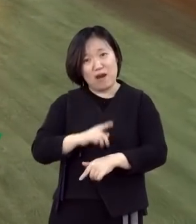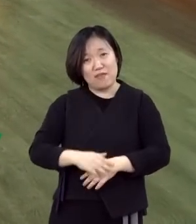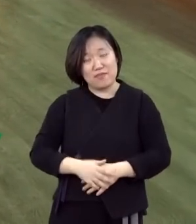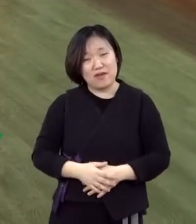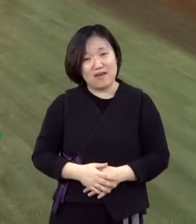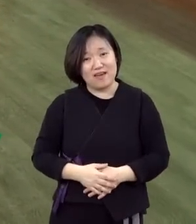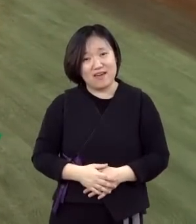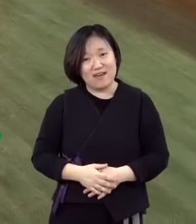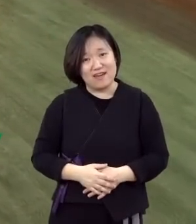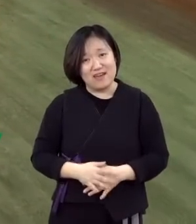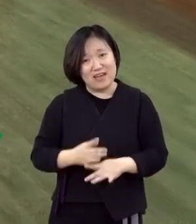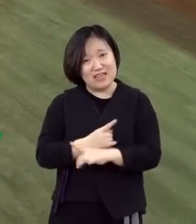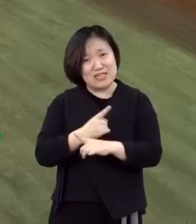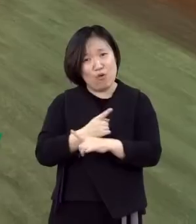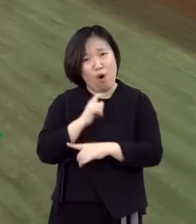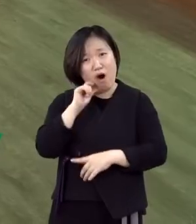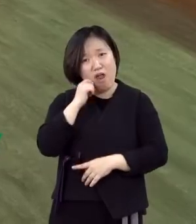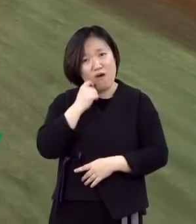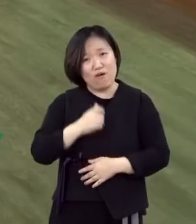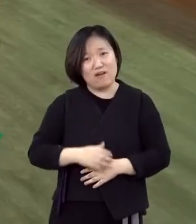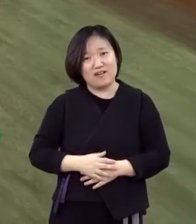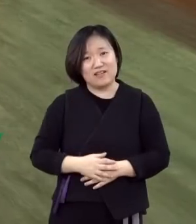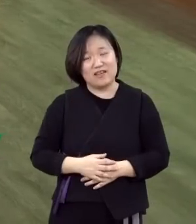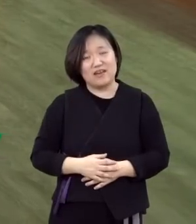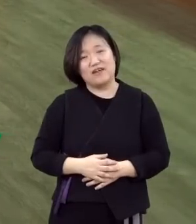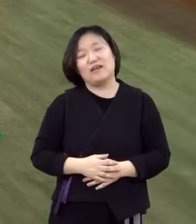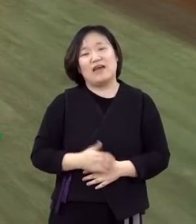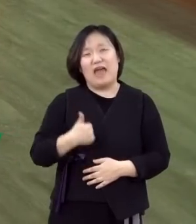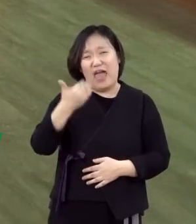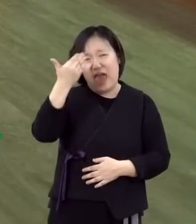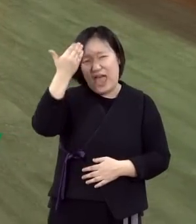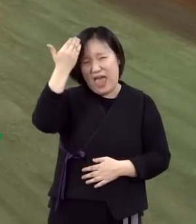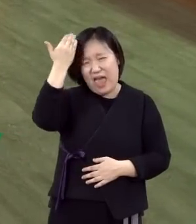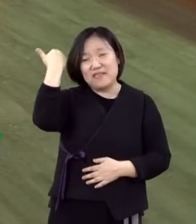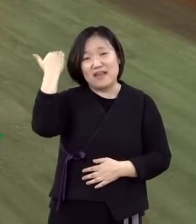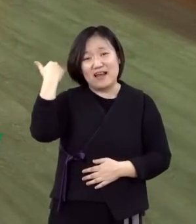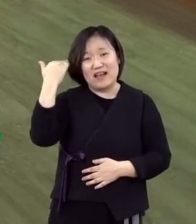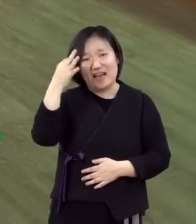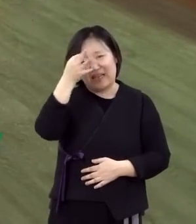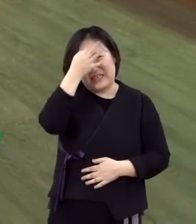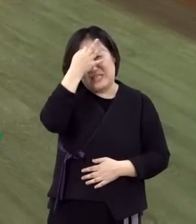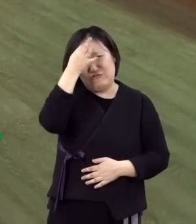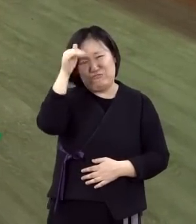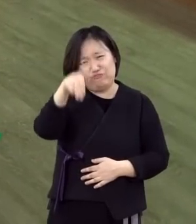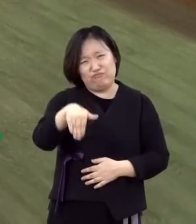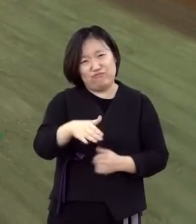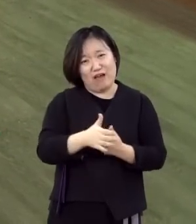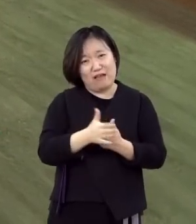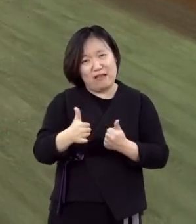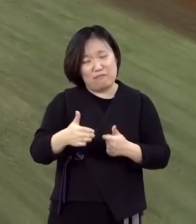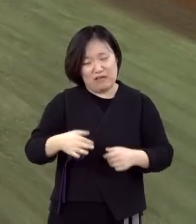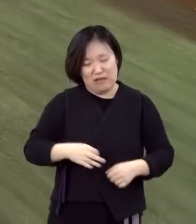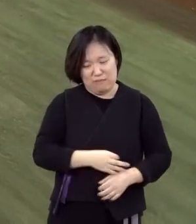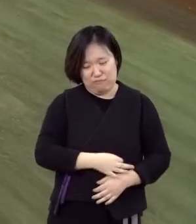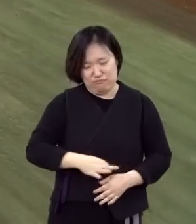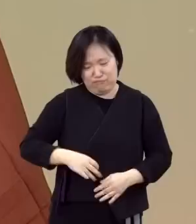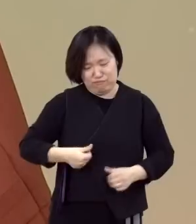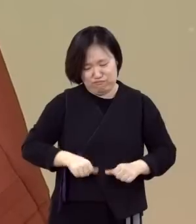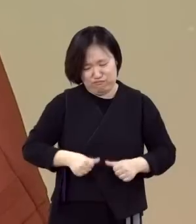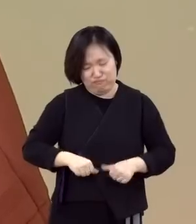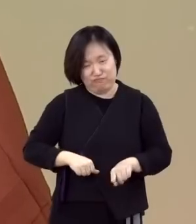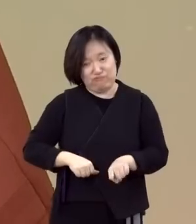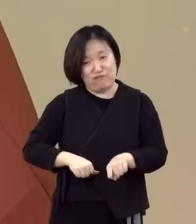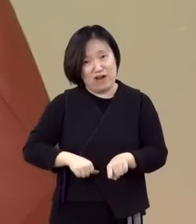쉽게치료할수있는질환이아닌것같네요.지금은어떤지잘모르겠네요. 수십년전,당신의췌장이